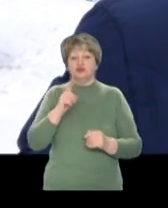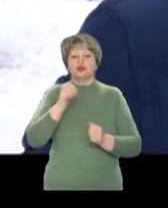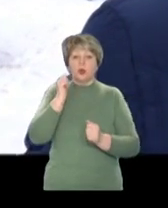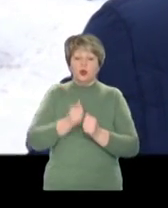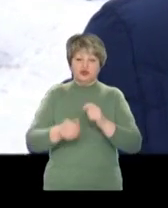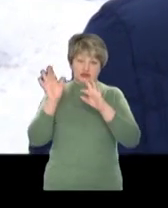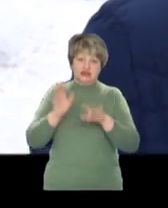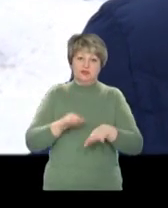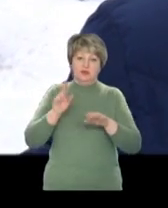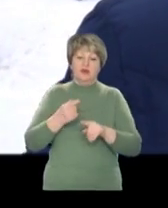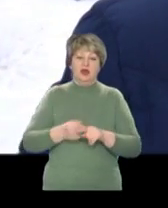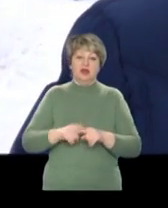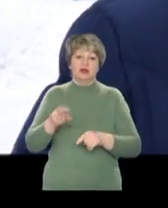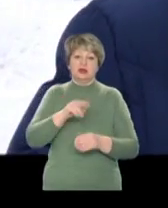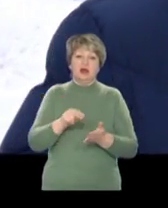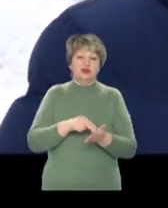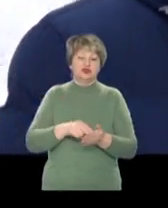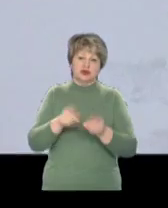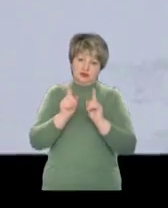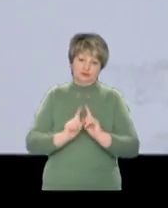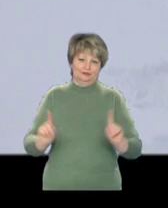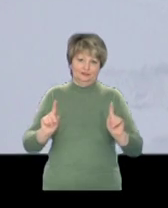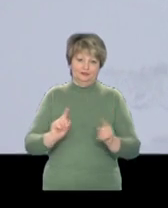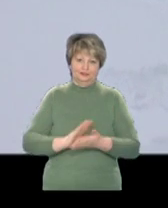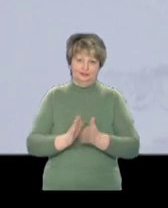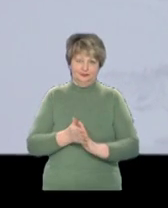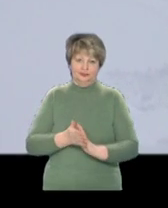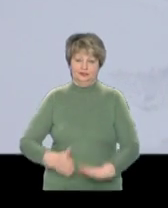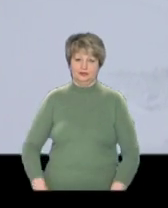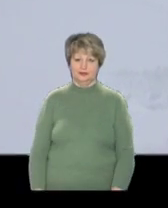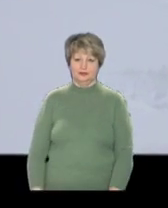снігопад – це вже бідство стихійне, а для Черкас особливо. Юлія Порпленко, Черкаська служба новин.